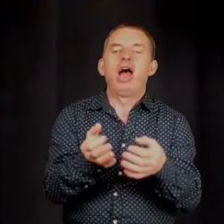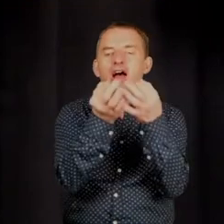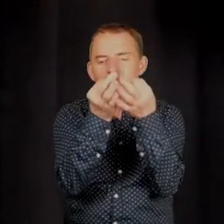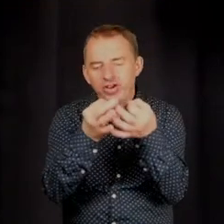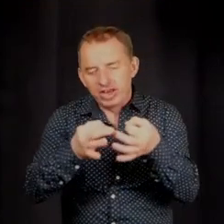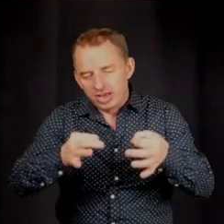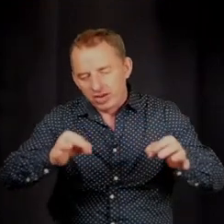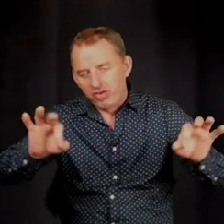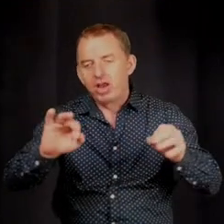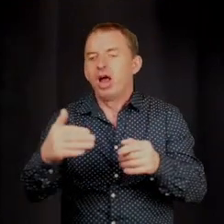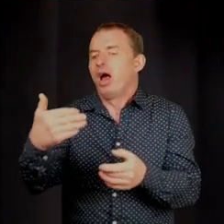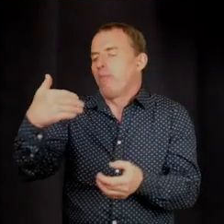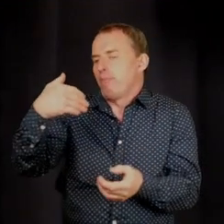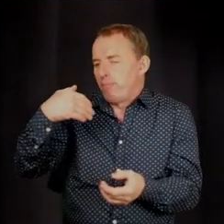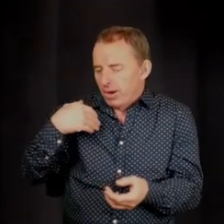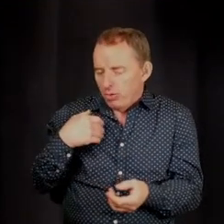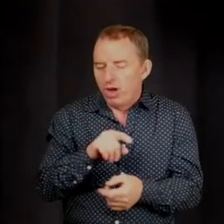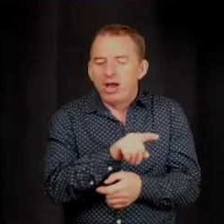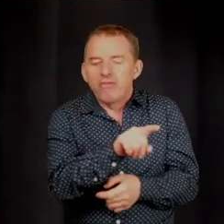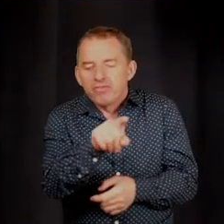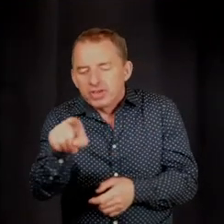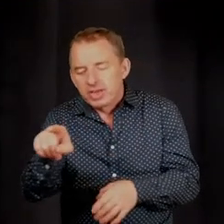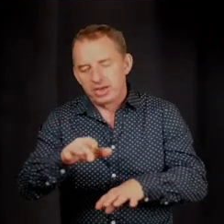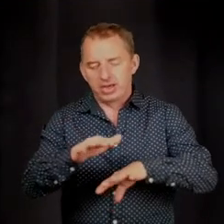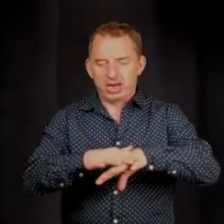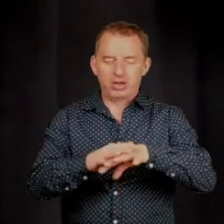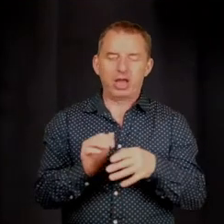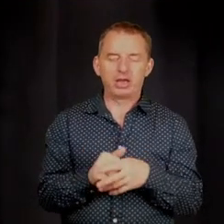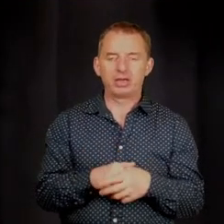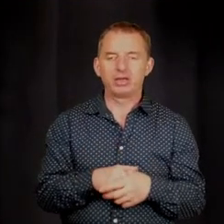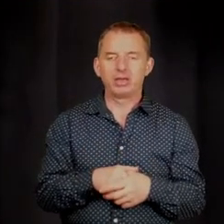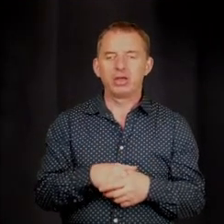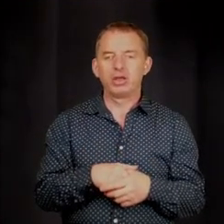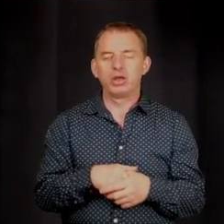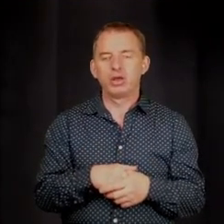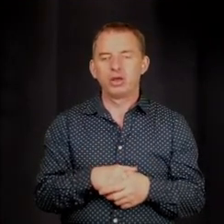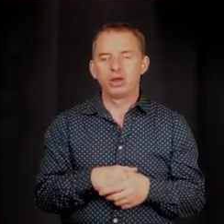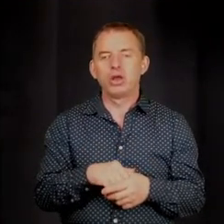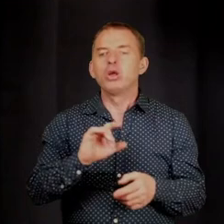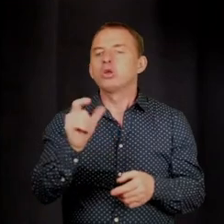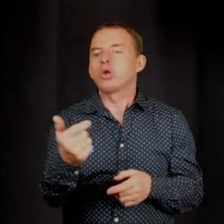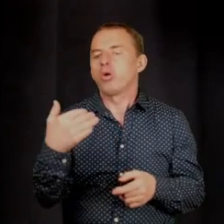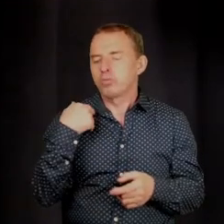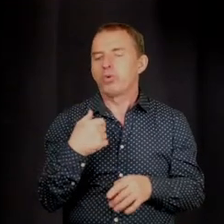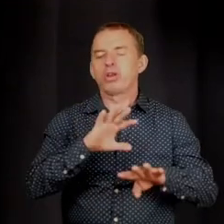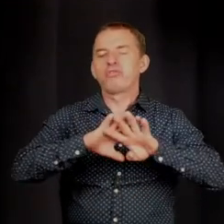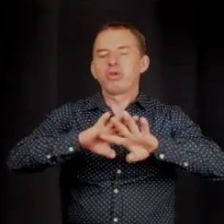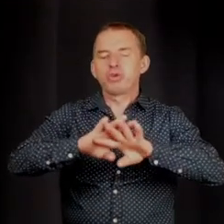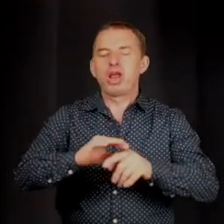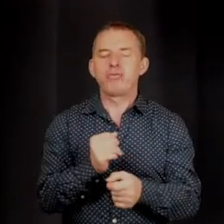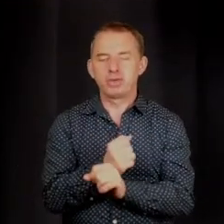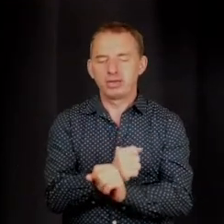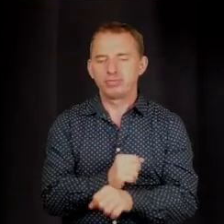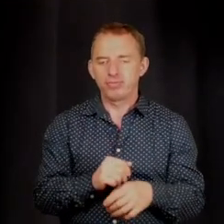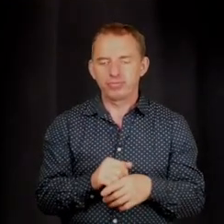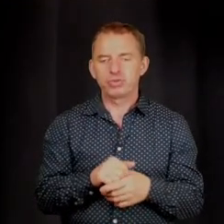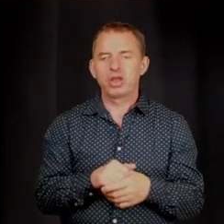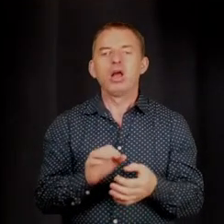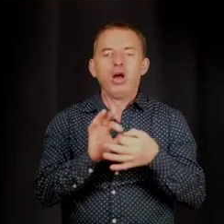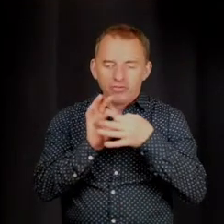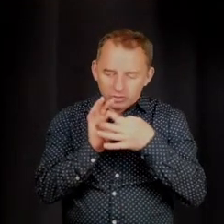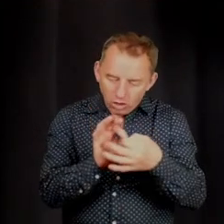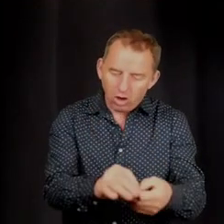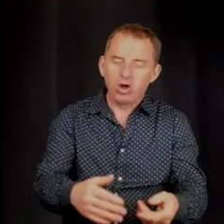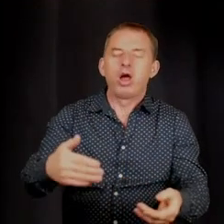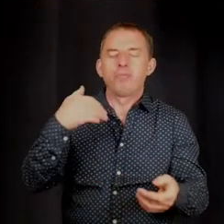wyzwolenia była ich. They were still prisoners. Wciąż byli więźniami. Still behind barbed wire fences. Wciąż byli